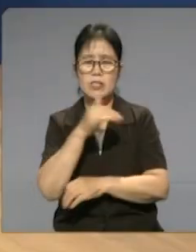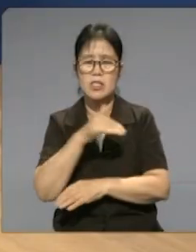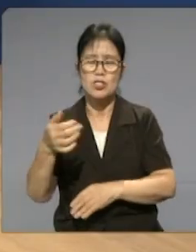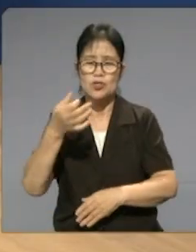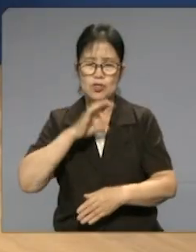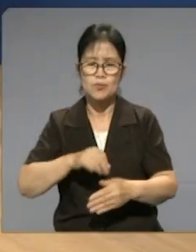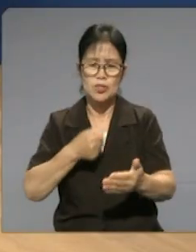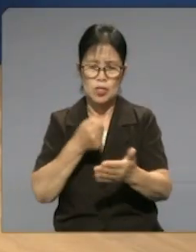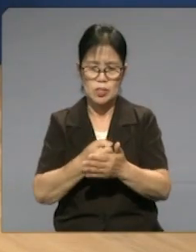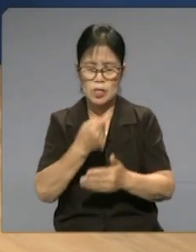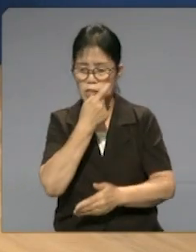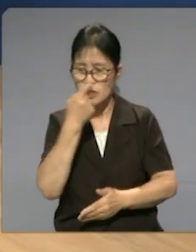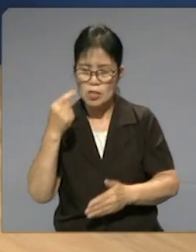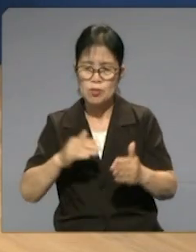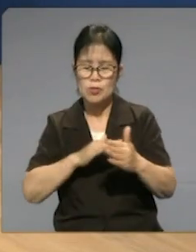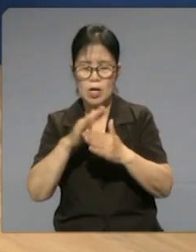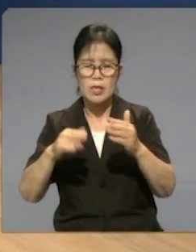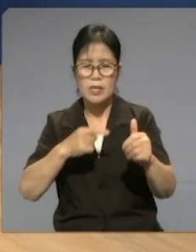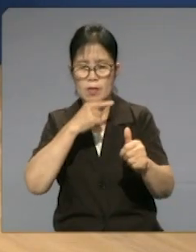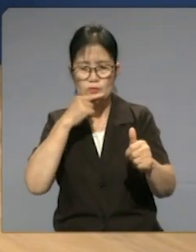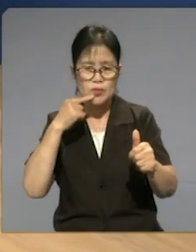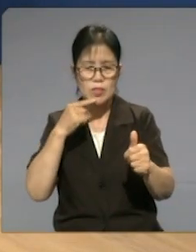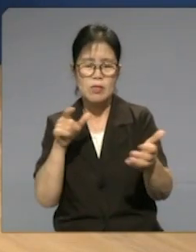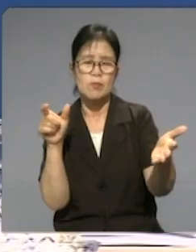결정 근거로 가계부채를 명시했습니다.